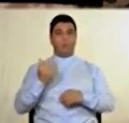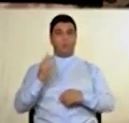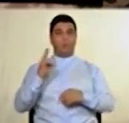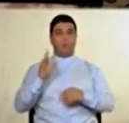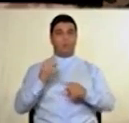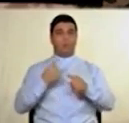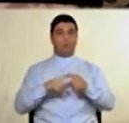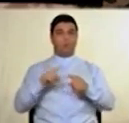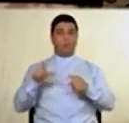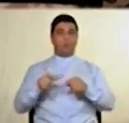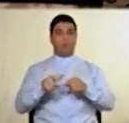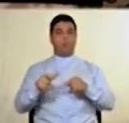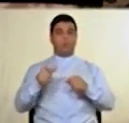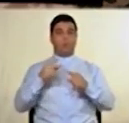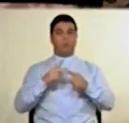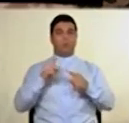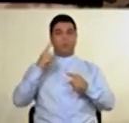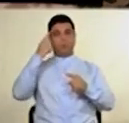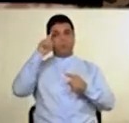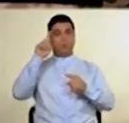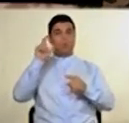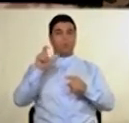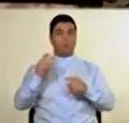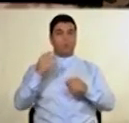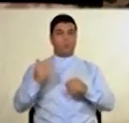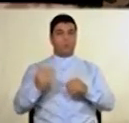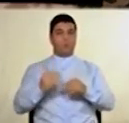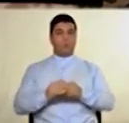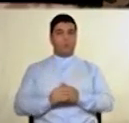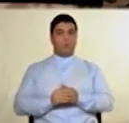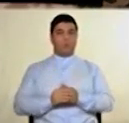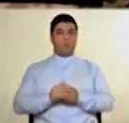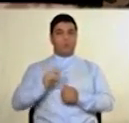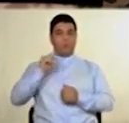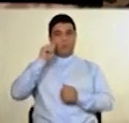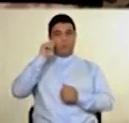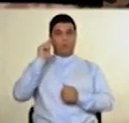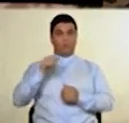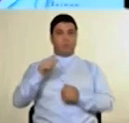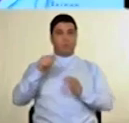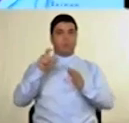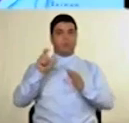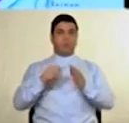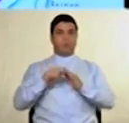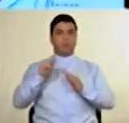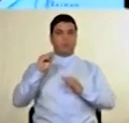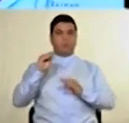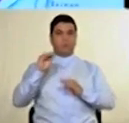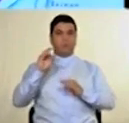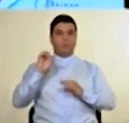Lekin ushbu yo'lni yuzaga kelishida, demak, Xitoy elchisi, demak, Chjan